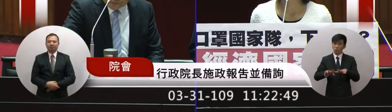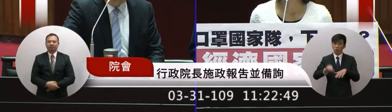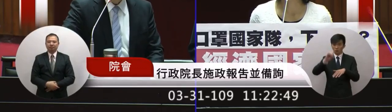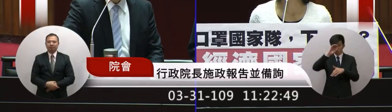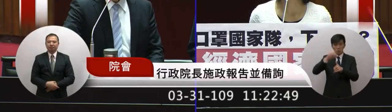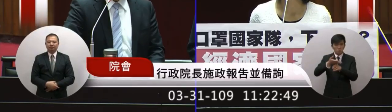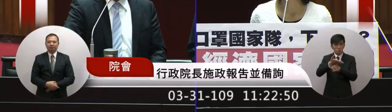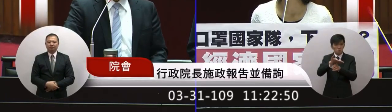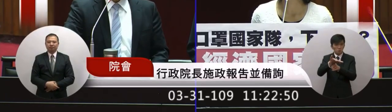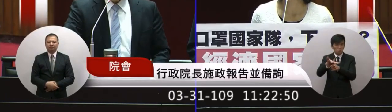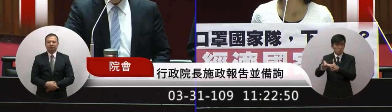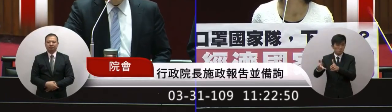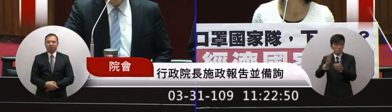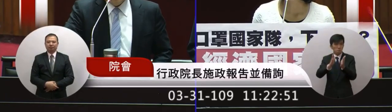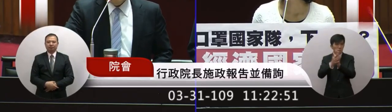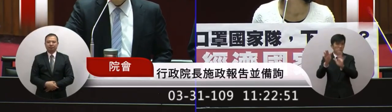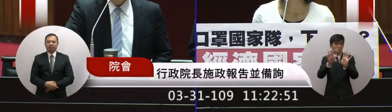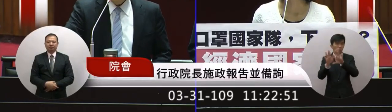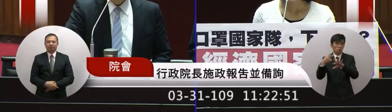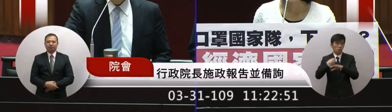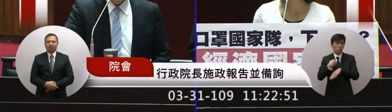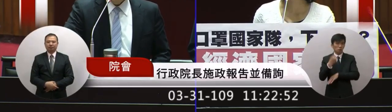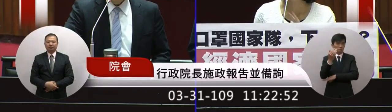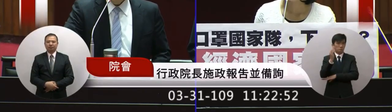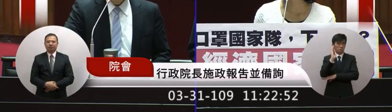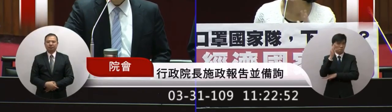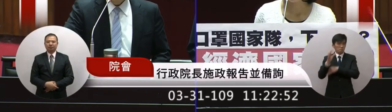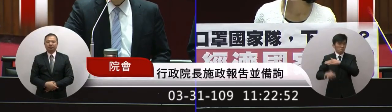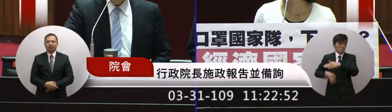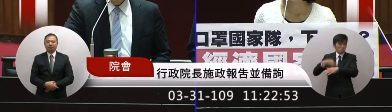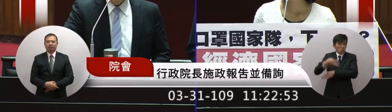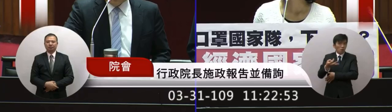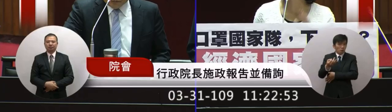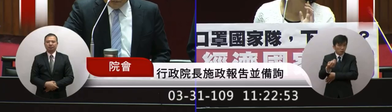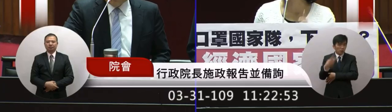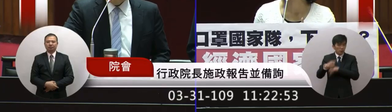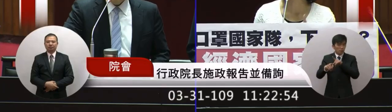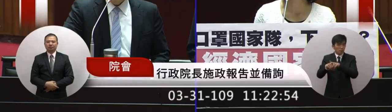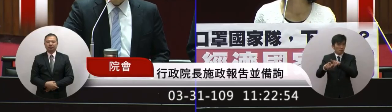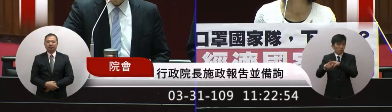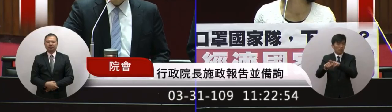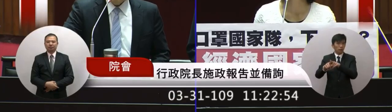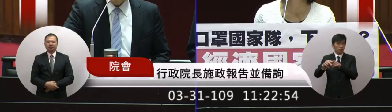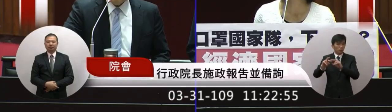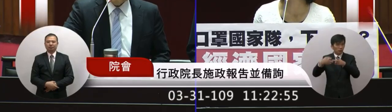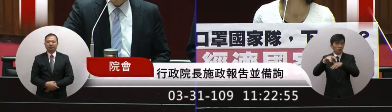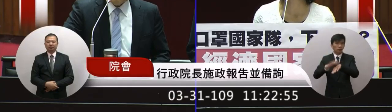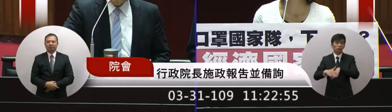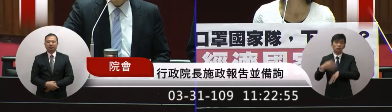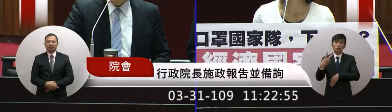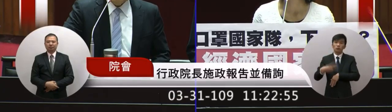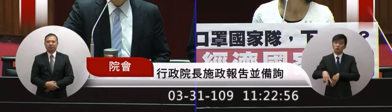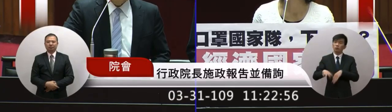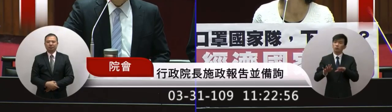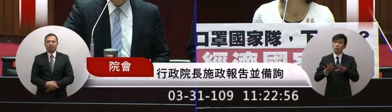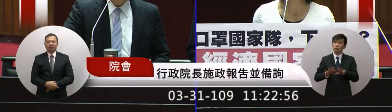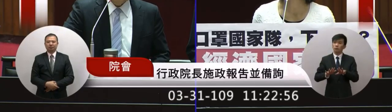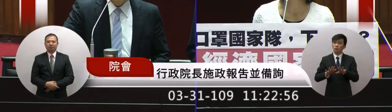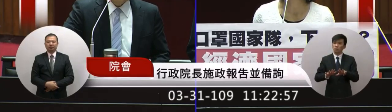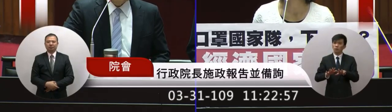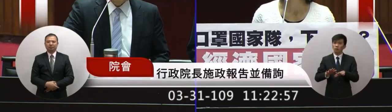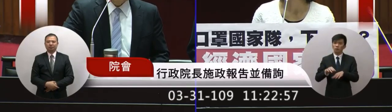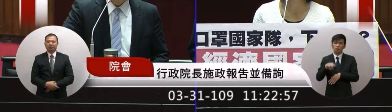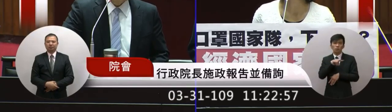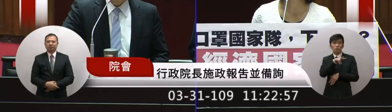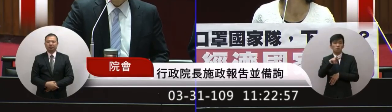变化，我们在投入的经费的部分也会浮动来了解。但是我们在看到是目前可以说是真的